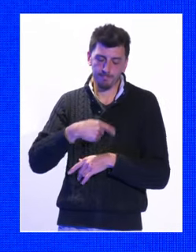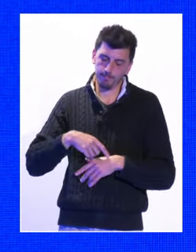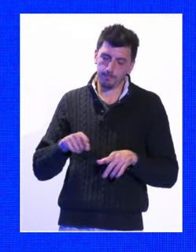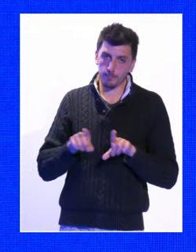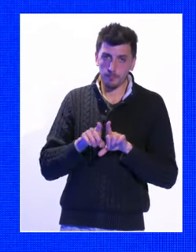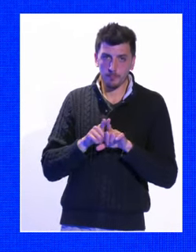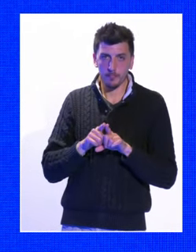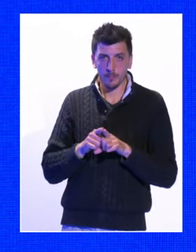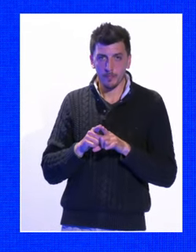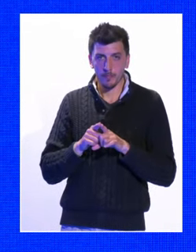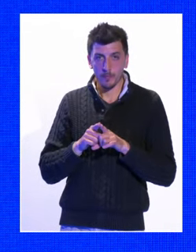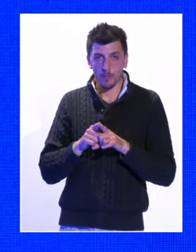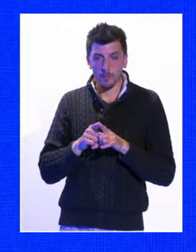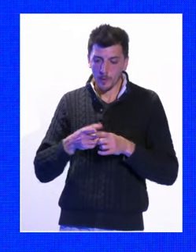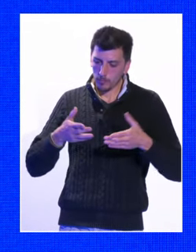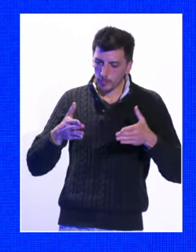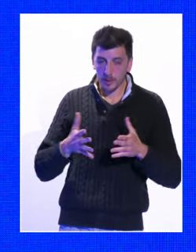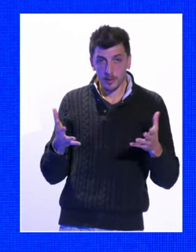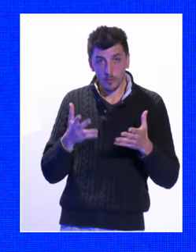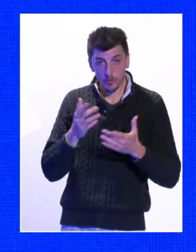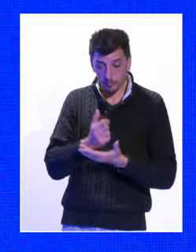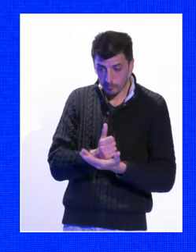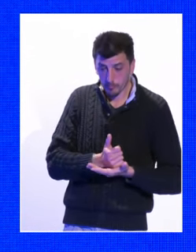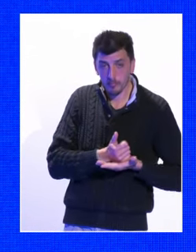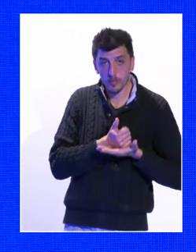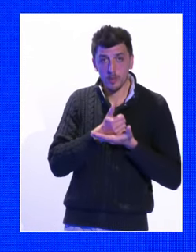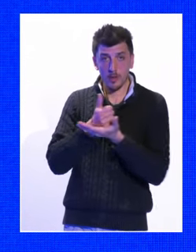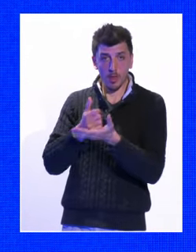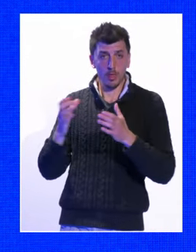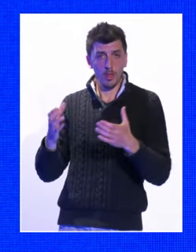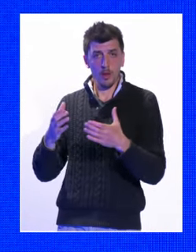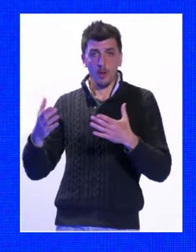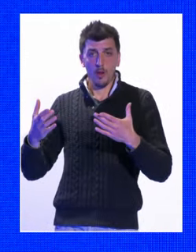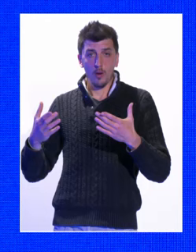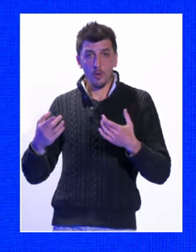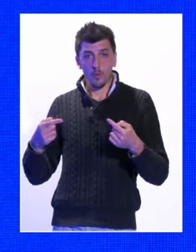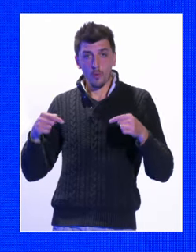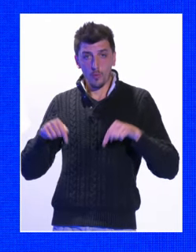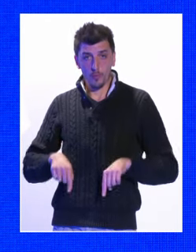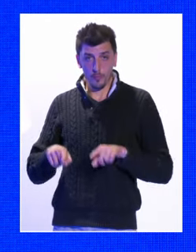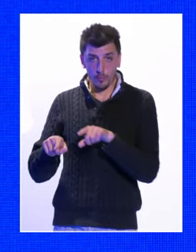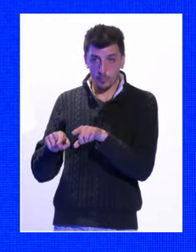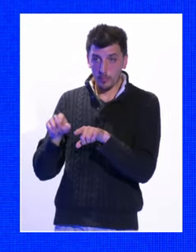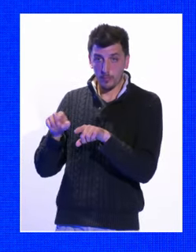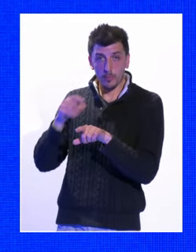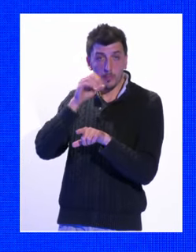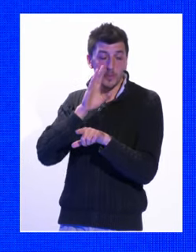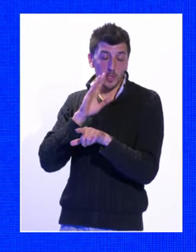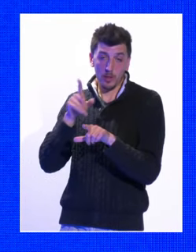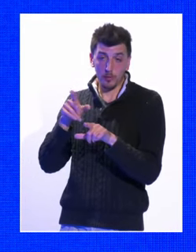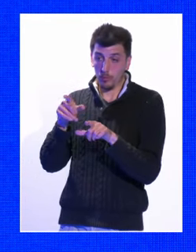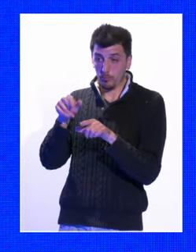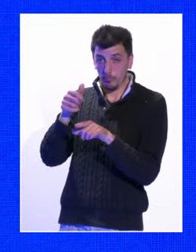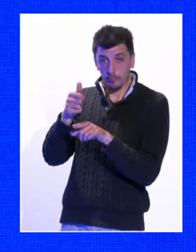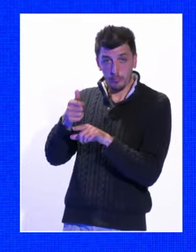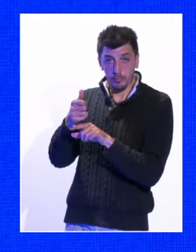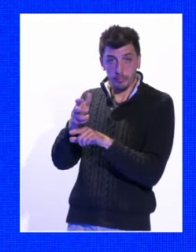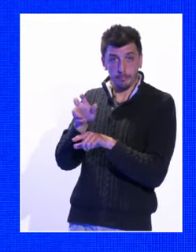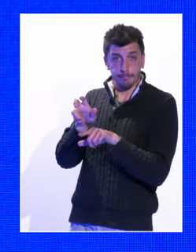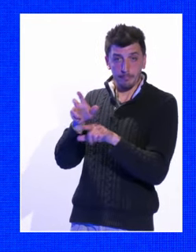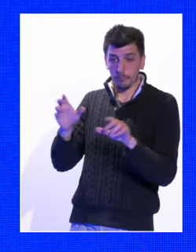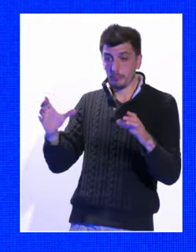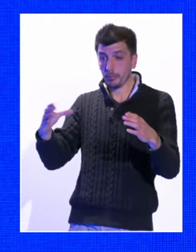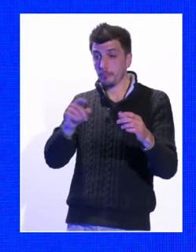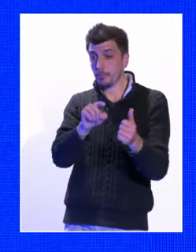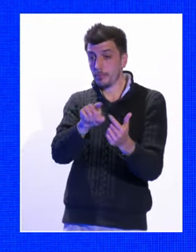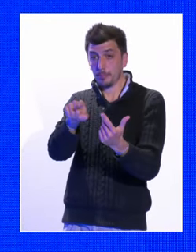décidé d'apporter notre aide au gouvernement que Michel Barnier a formé et dont nous connaîtrons le